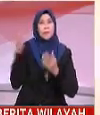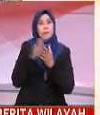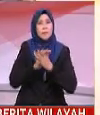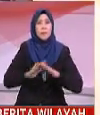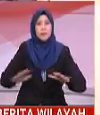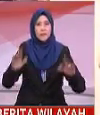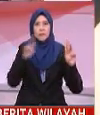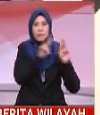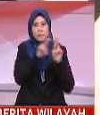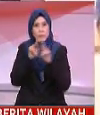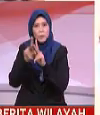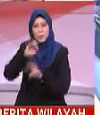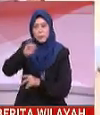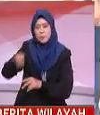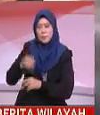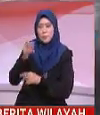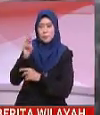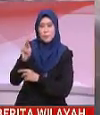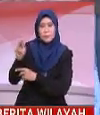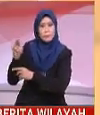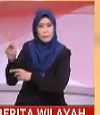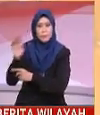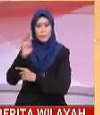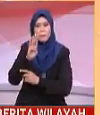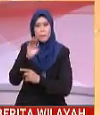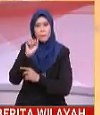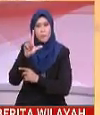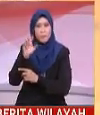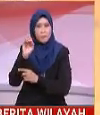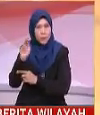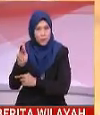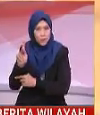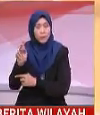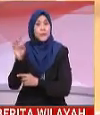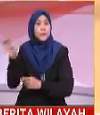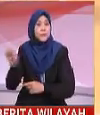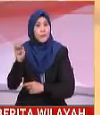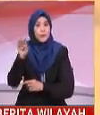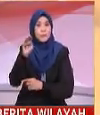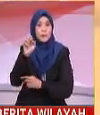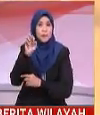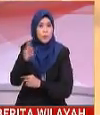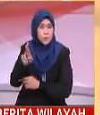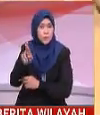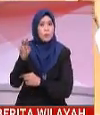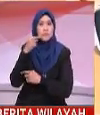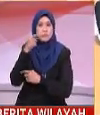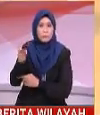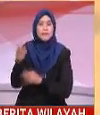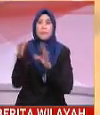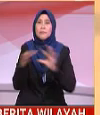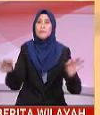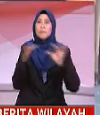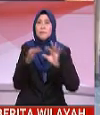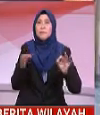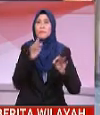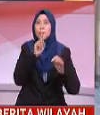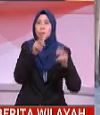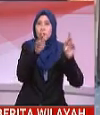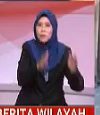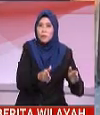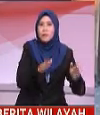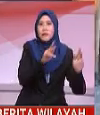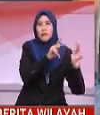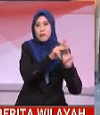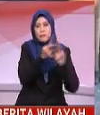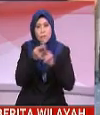Keselamatan Kampung JKKK Balok Mansur Mokhtar berkata, mengikut pengalaman dan cerita legenda daripada penduduk asal,